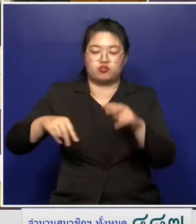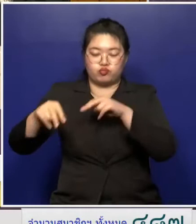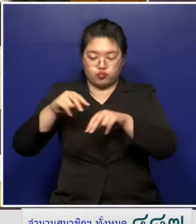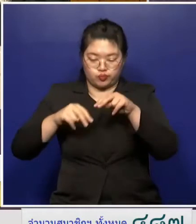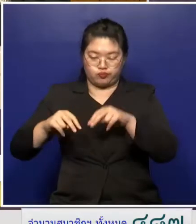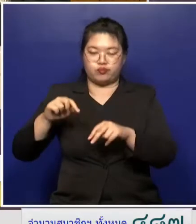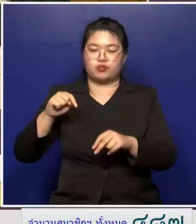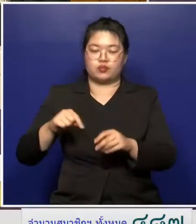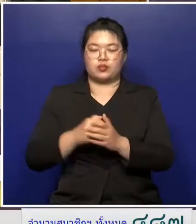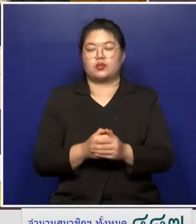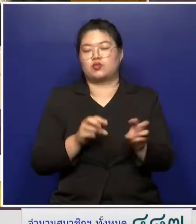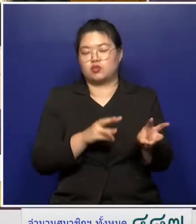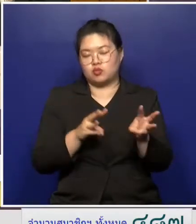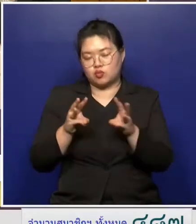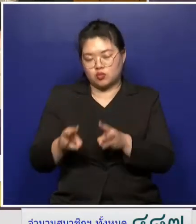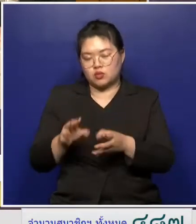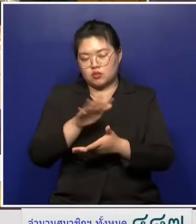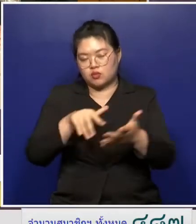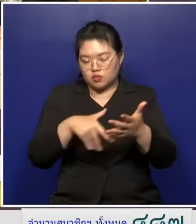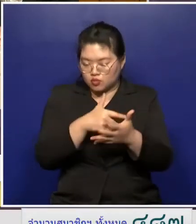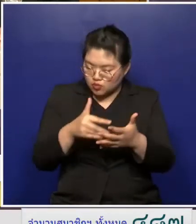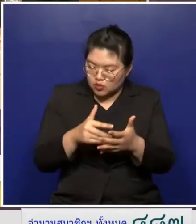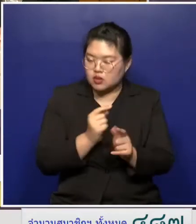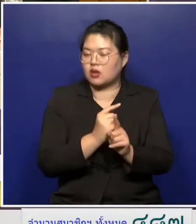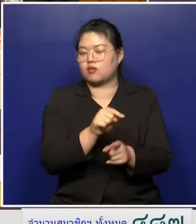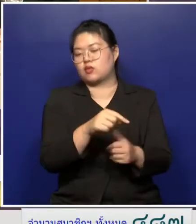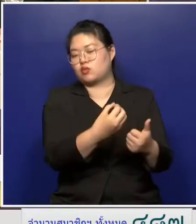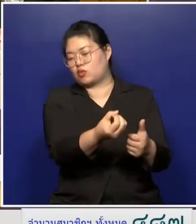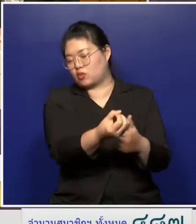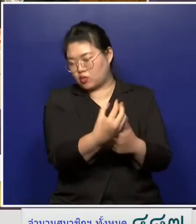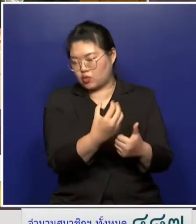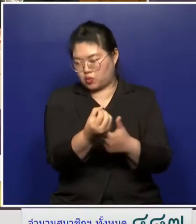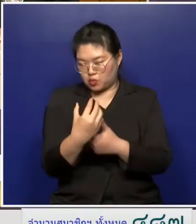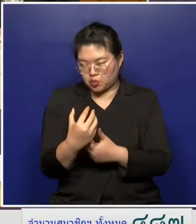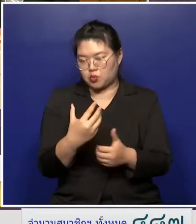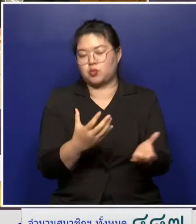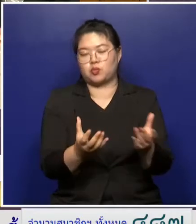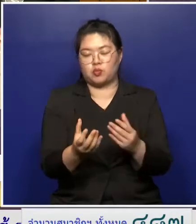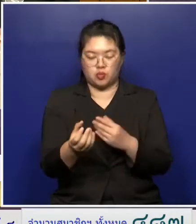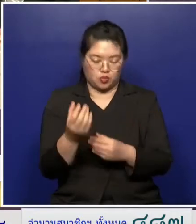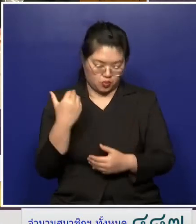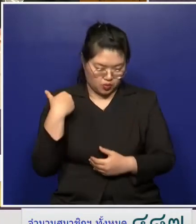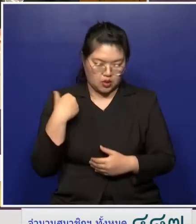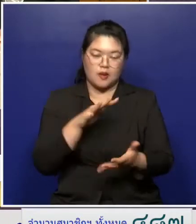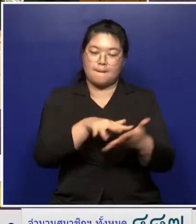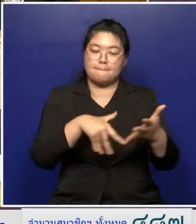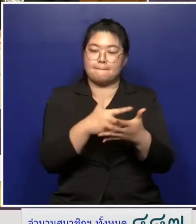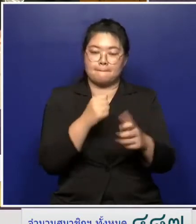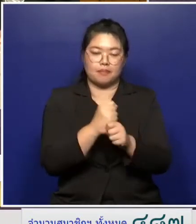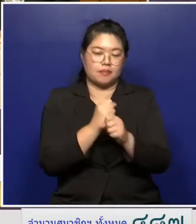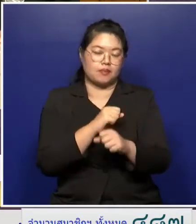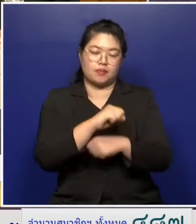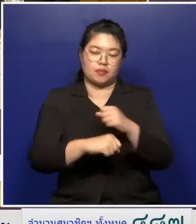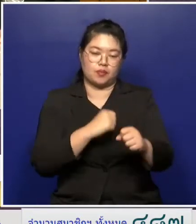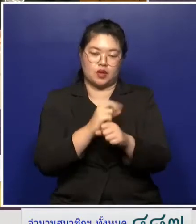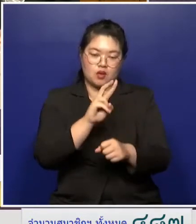าจะแ้ปัหาททานใหขอแนะนำได้อย่างไรนะครับซึ่งในแผนการดำเรินงานในปี 64 นะครับมแนการดเรนงที่ส